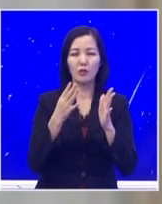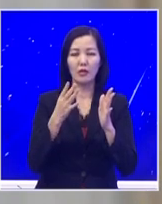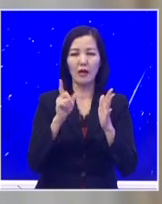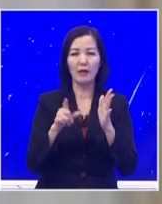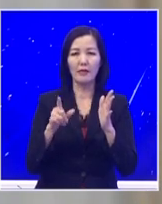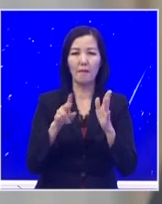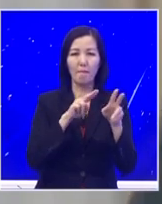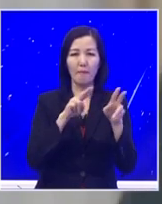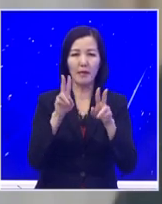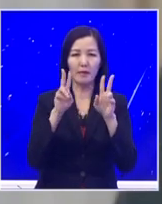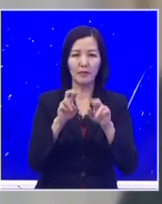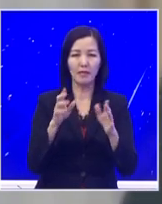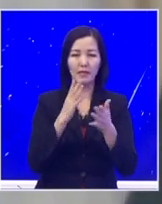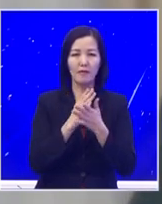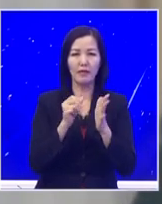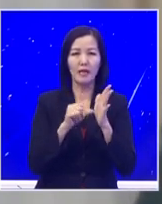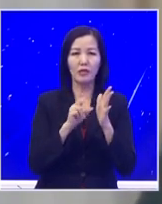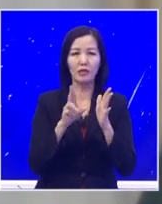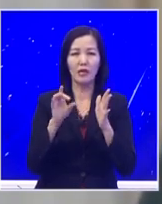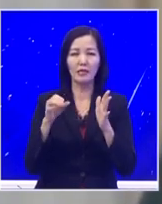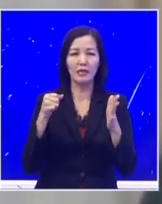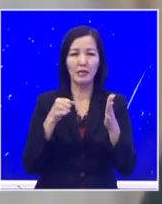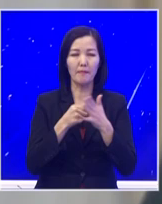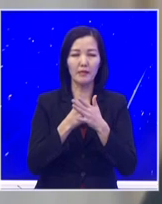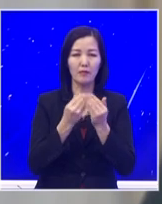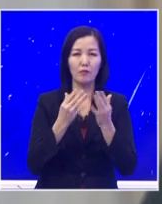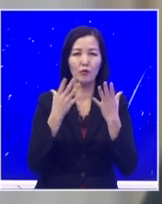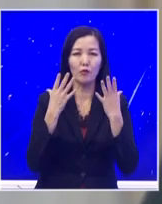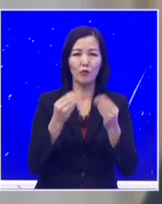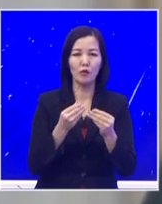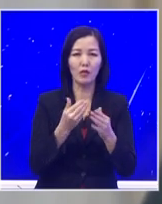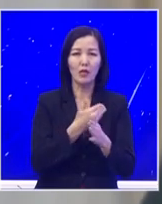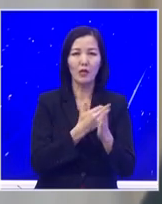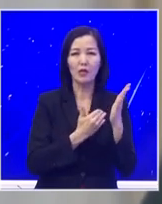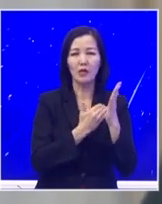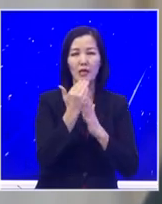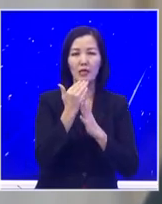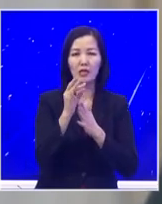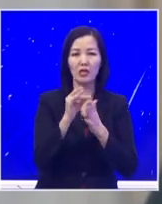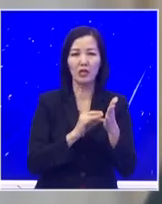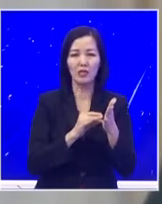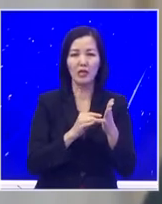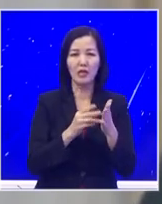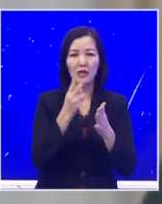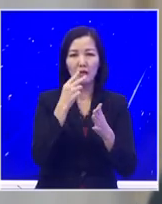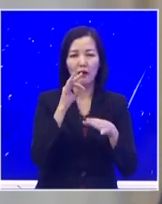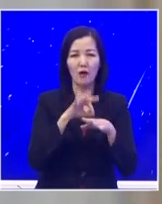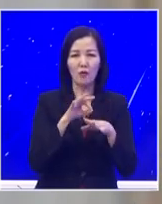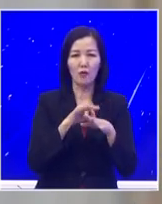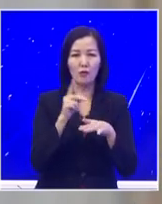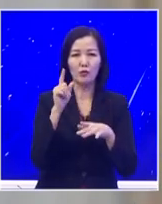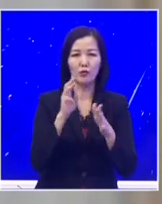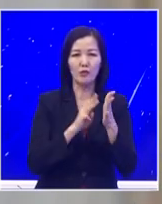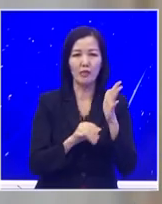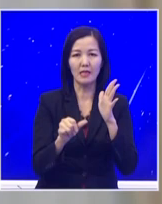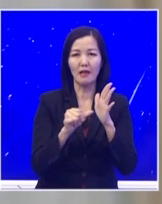астында. 6 қаңтардан бастап қазіргі уақытқа дейін қызуы көтеріліп, жедел респираторлық вирустық инфекциямен ауырған